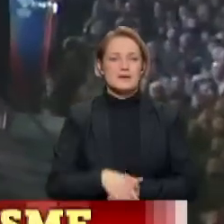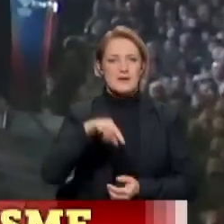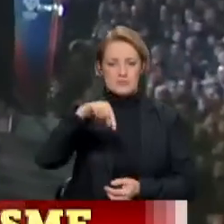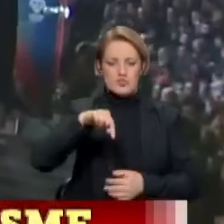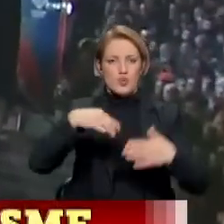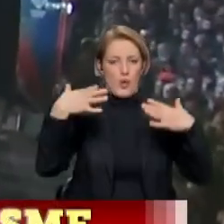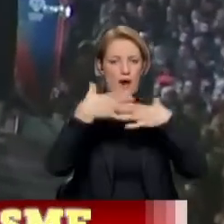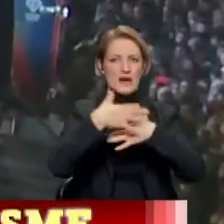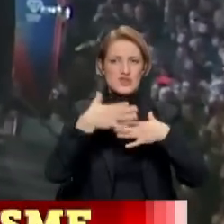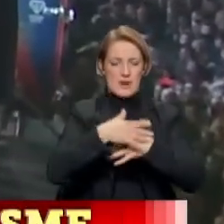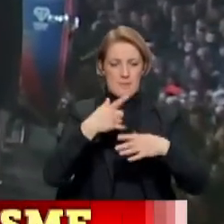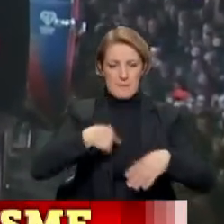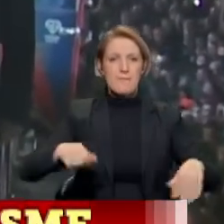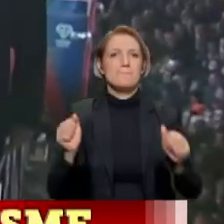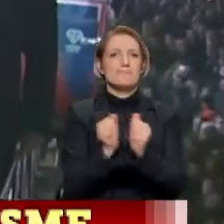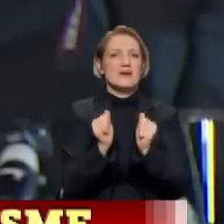Bu akşam biriz,